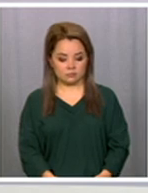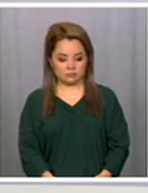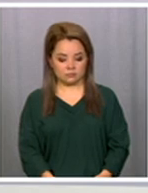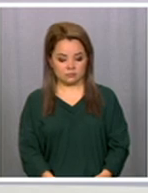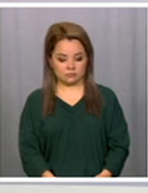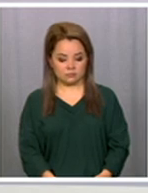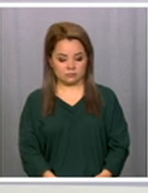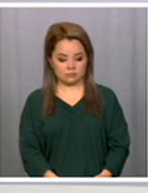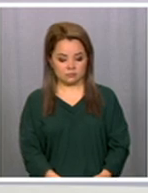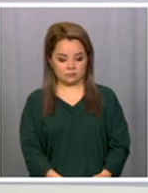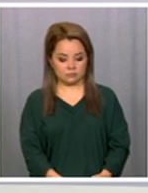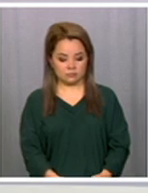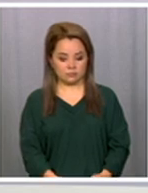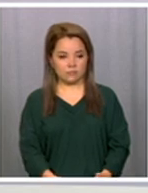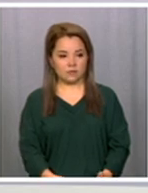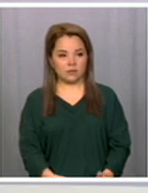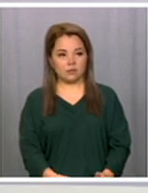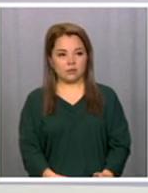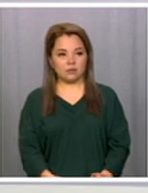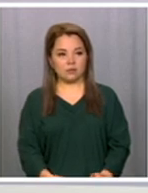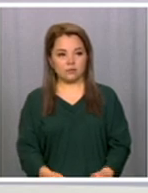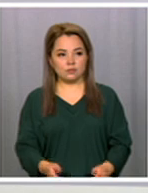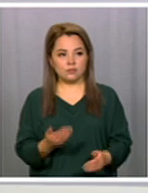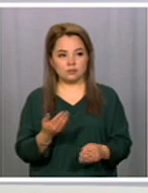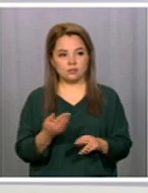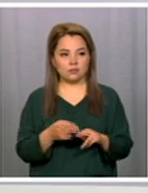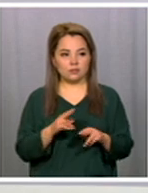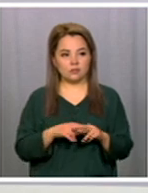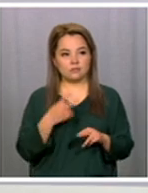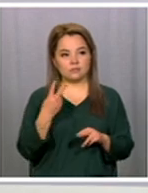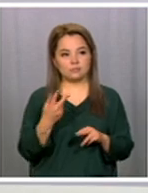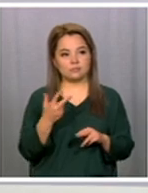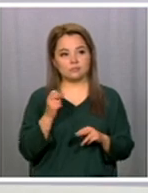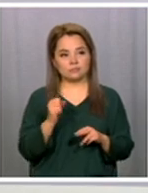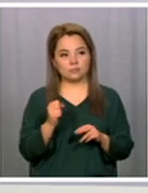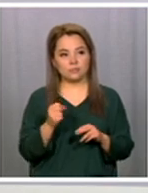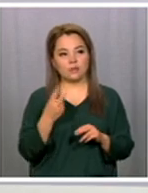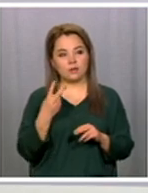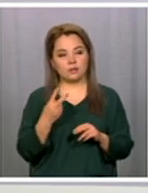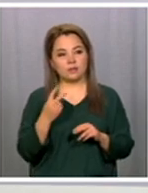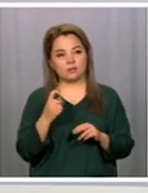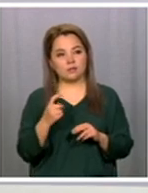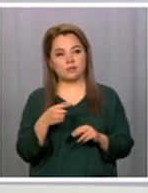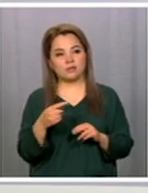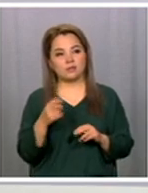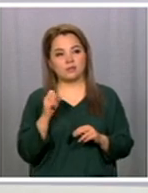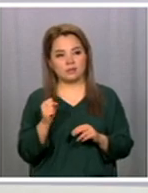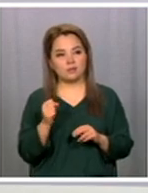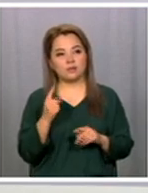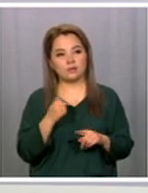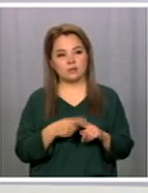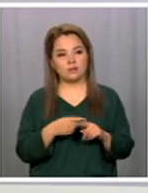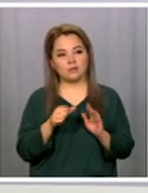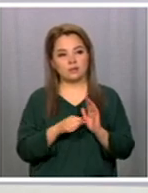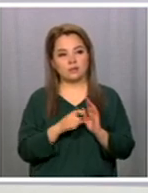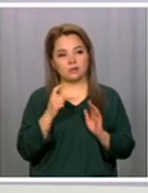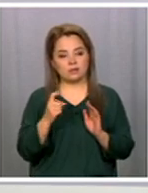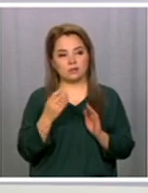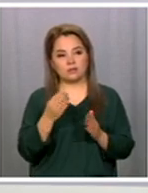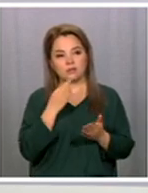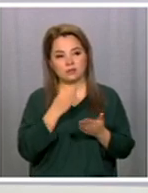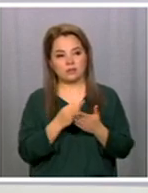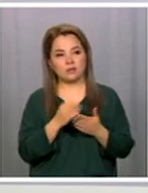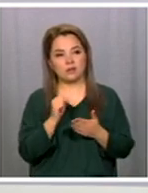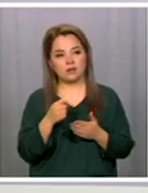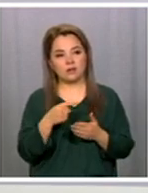қосуды орындаңыз. 3А бөлінген 2Х азайтылған А, қосу 6Х бөлінген А азайтылған